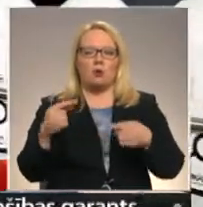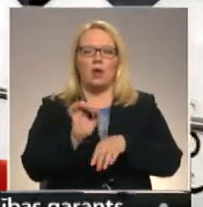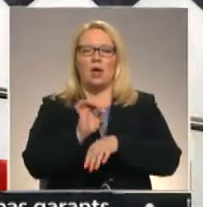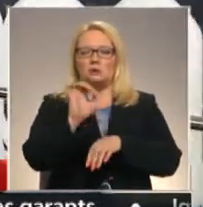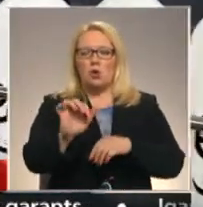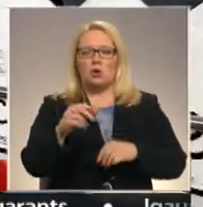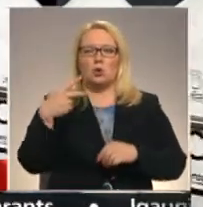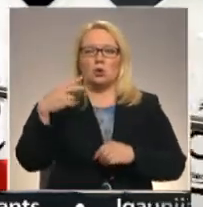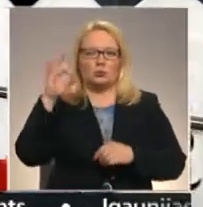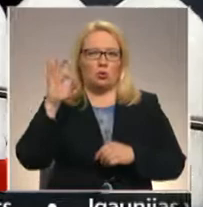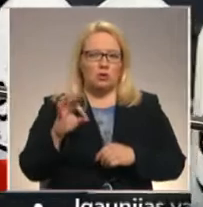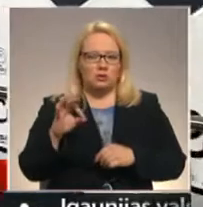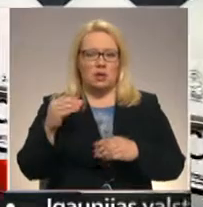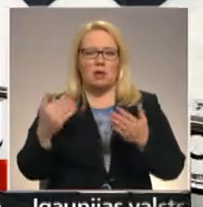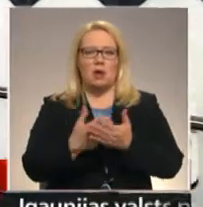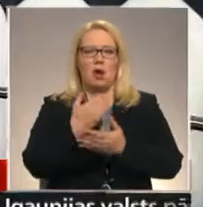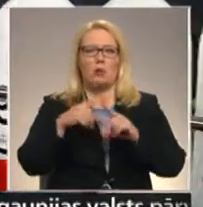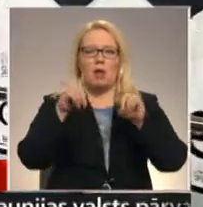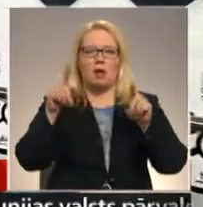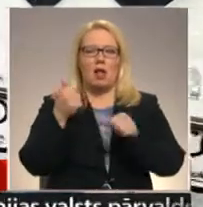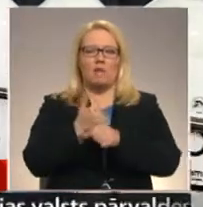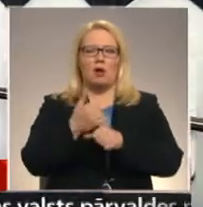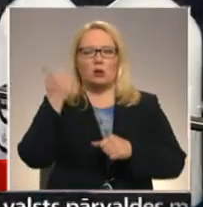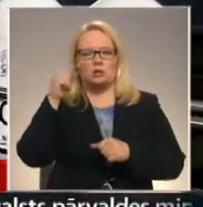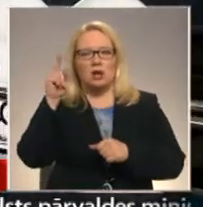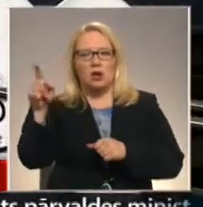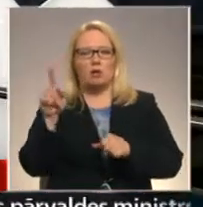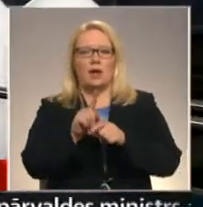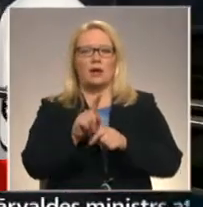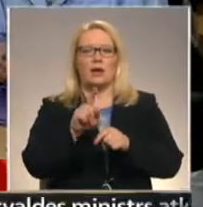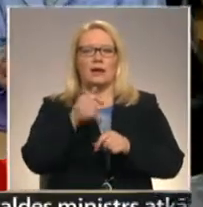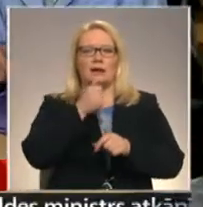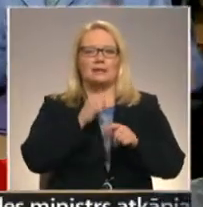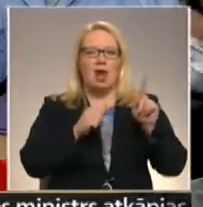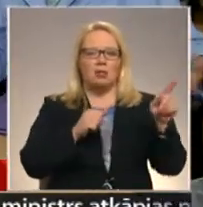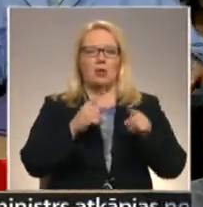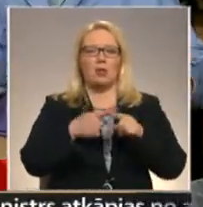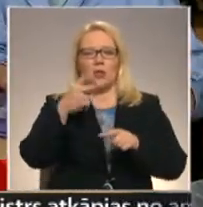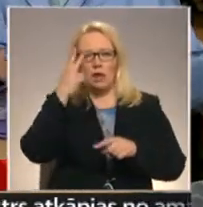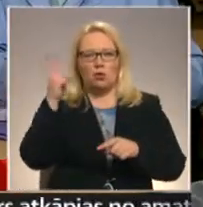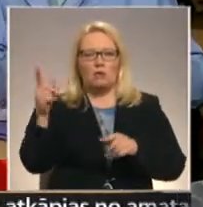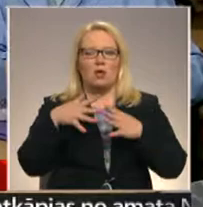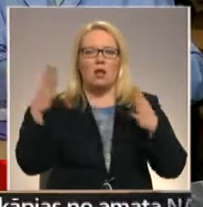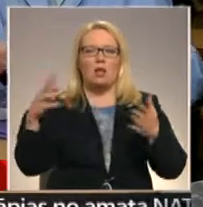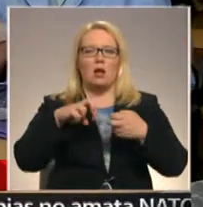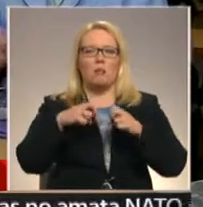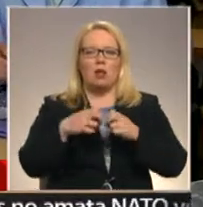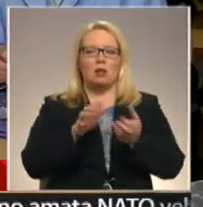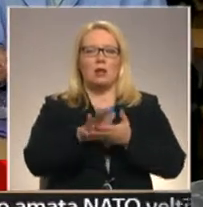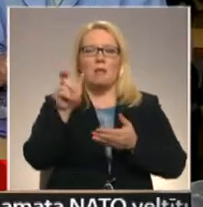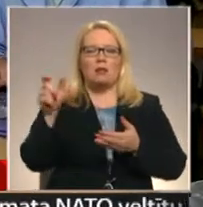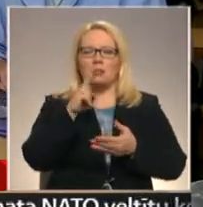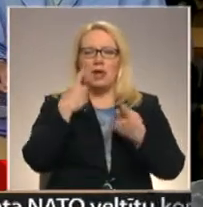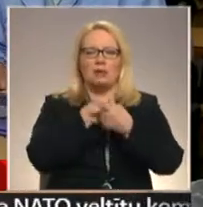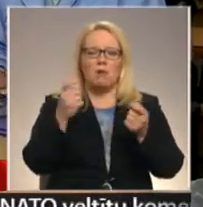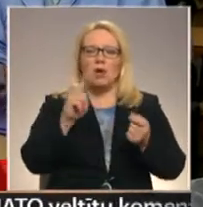ap 20%, galvenokārt uz Igauniju, bet nedaudz arī uz Islandu un Lietuvu. Lielākā problēma esot patērētāju neinformētību